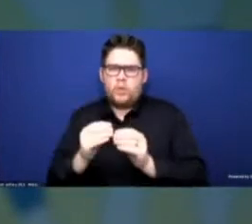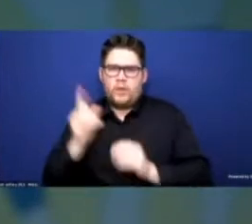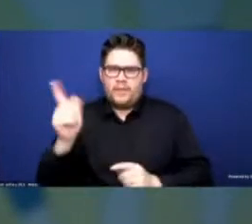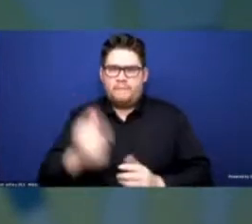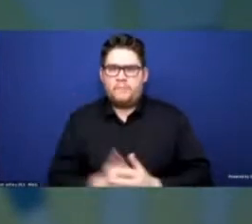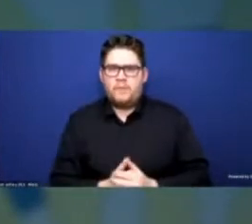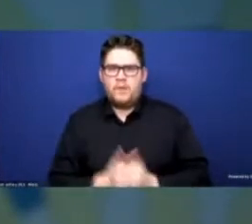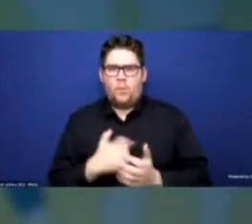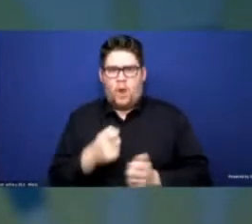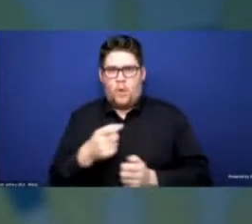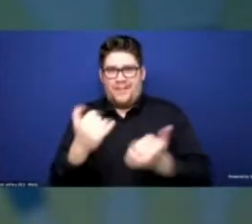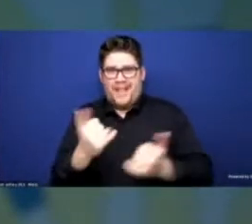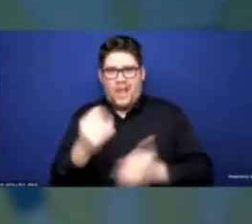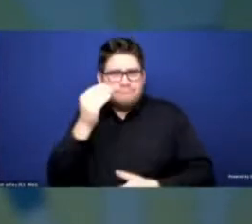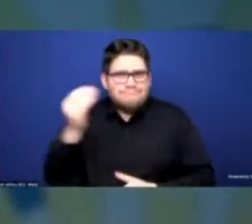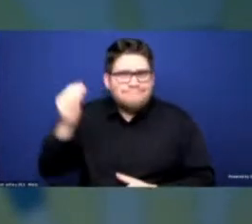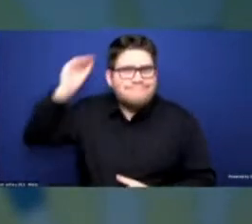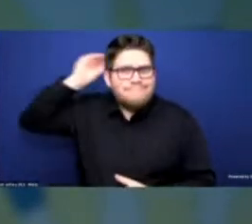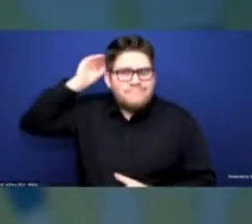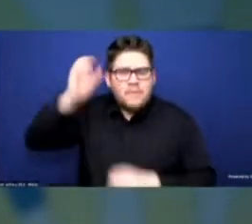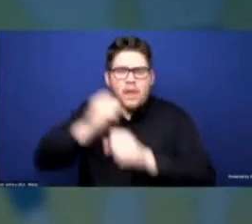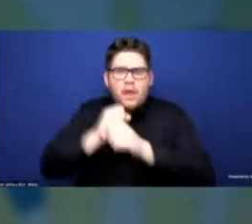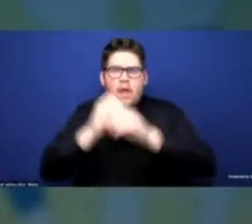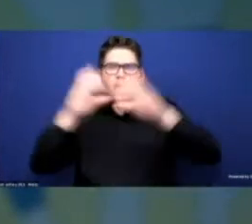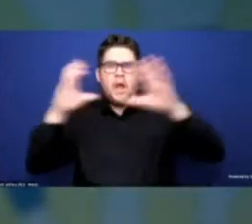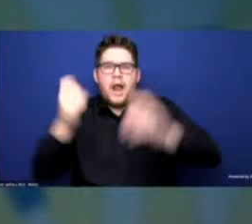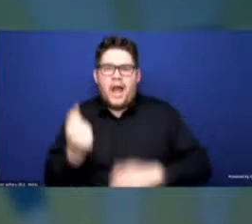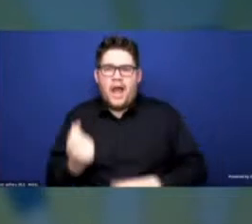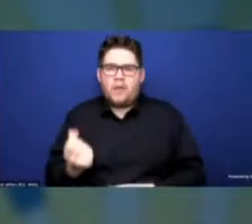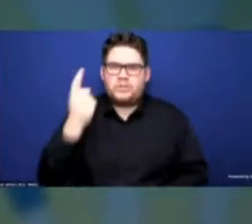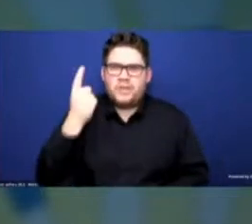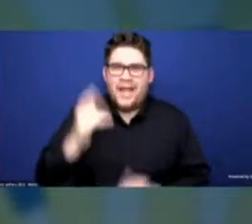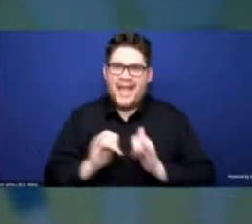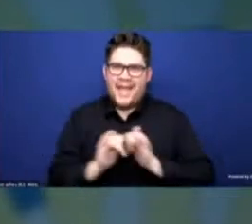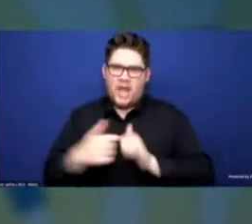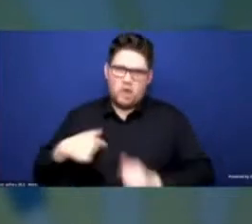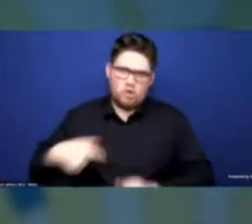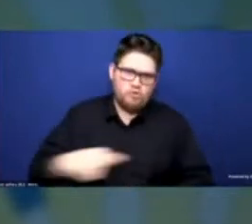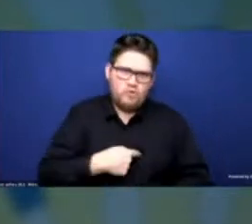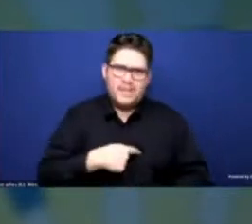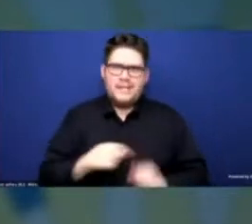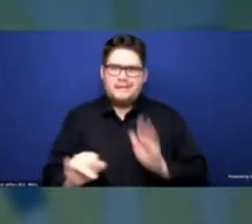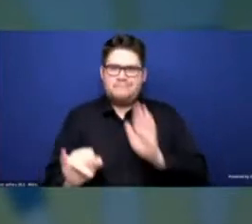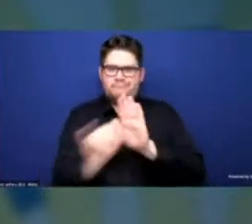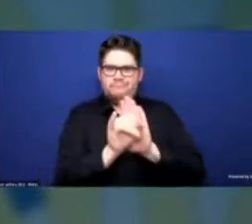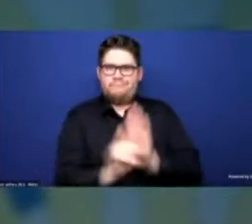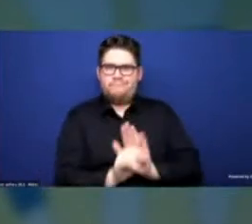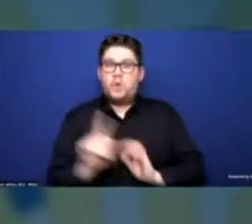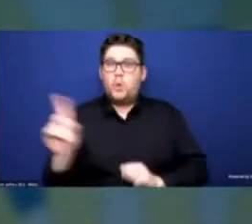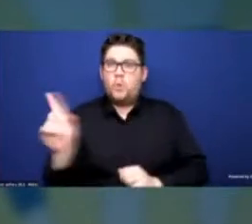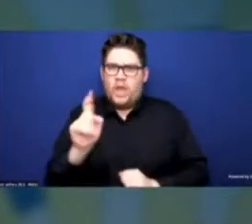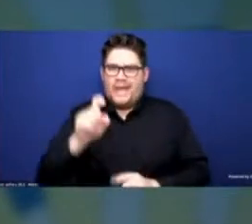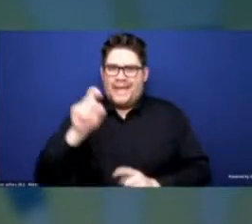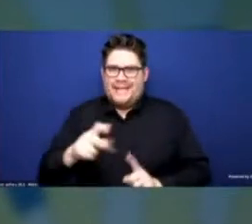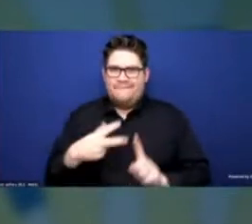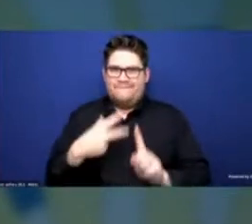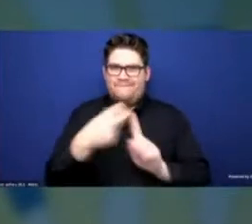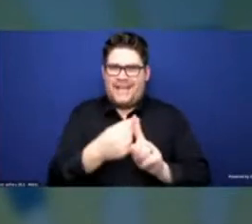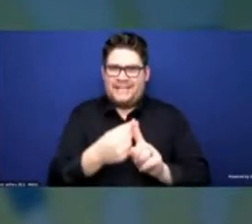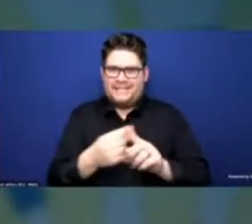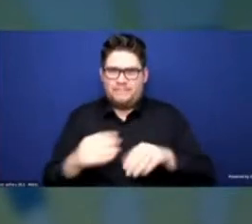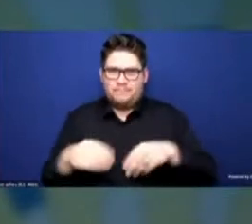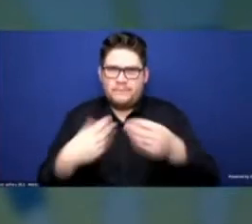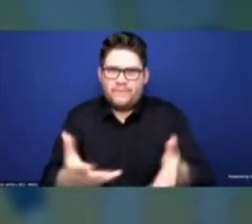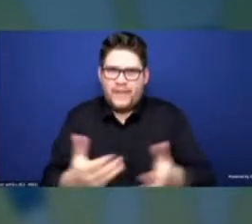好消 understand 息 how 给 we're 老师 making 先武 some 装 of 起 those 来。 decisions, sometimes very rapidly, as we see developing cases happen